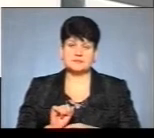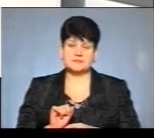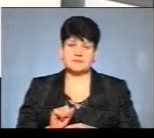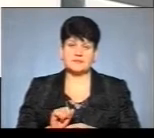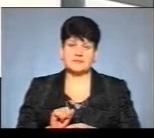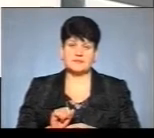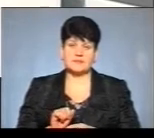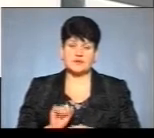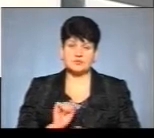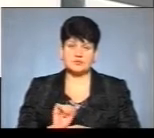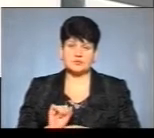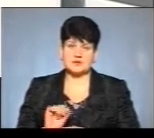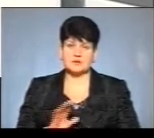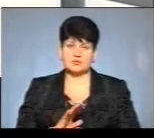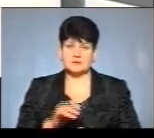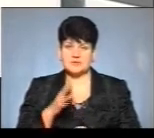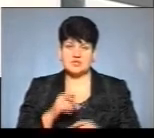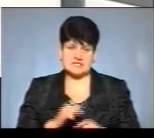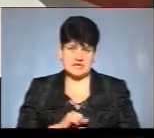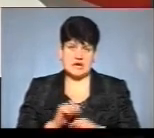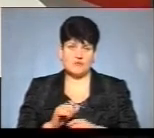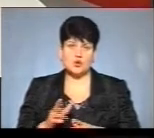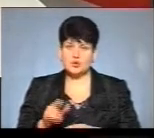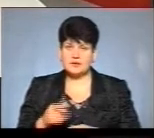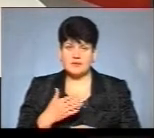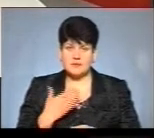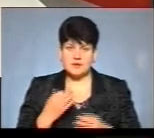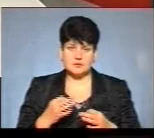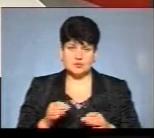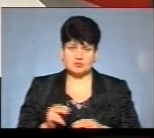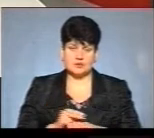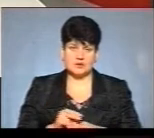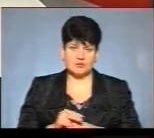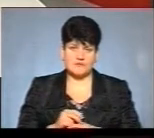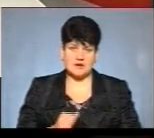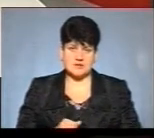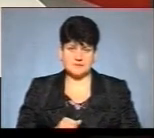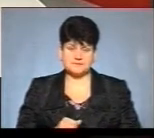час революцій, тобто люди не мали доступу до лікування.